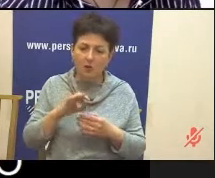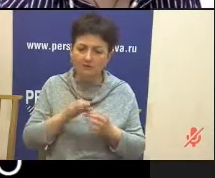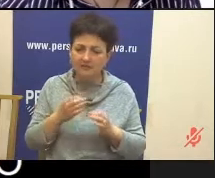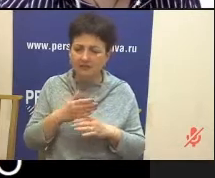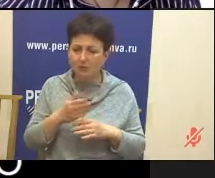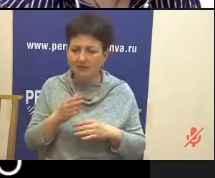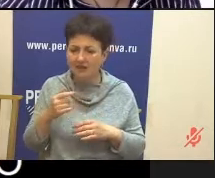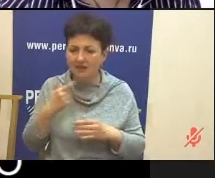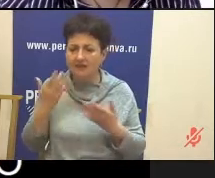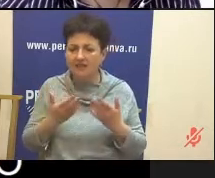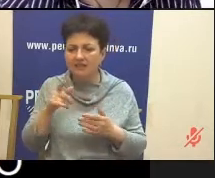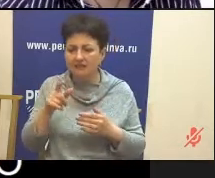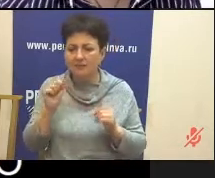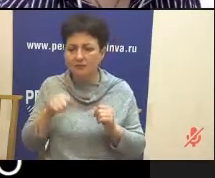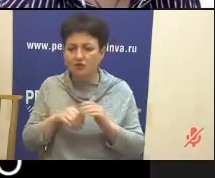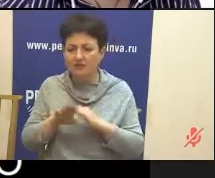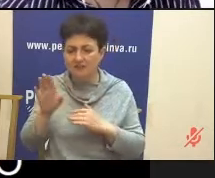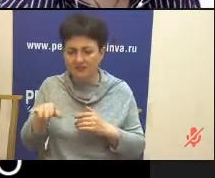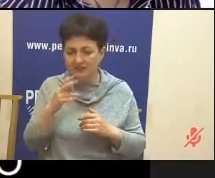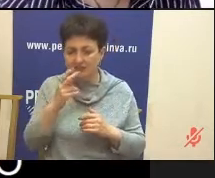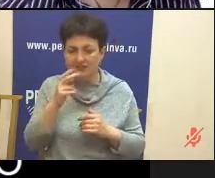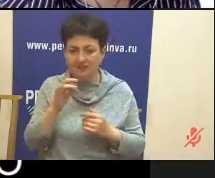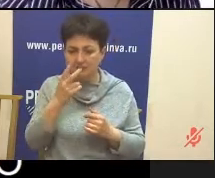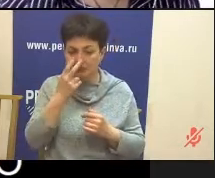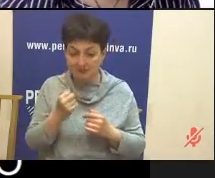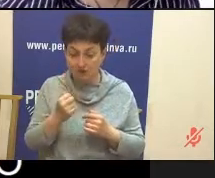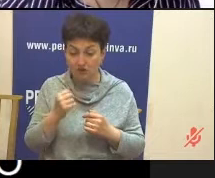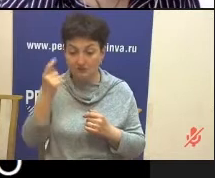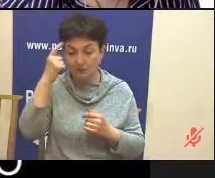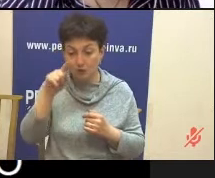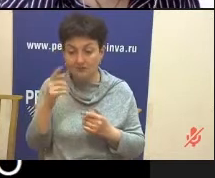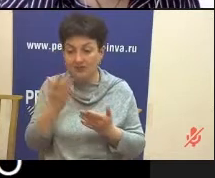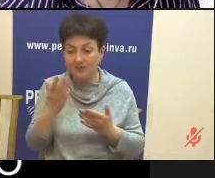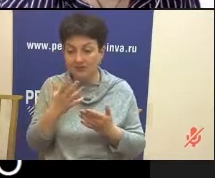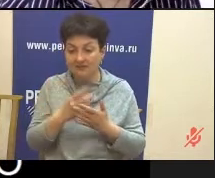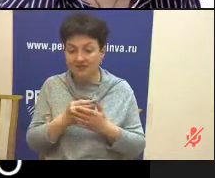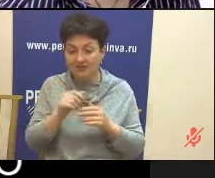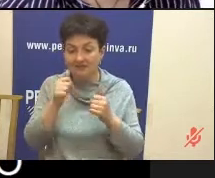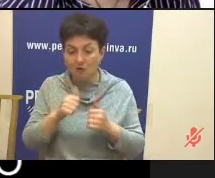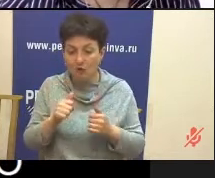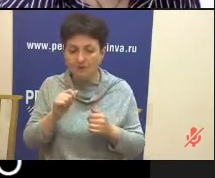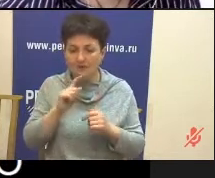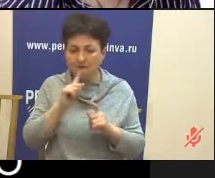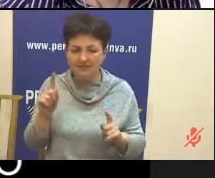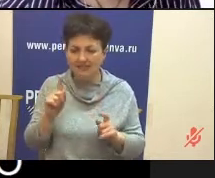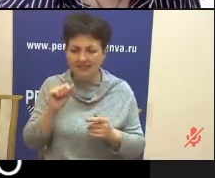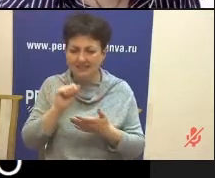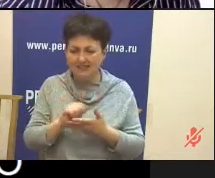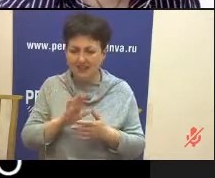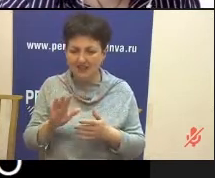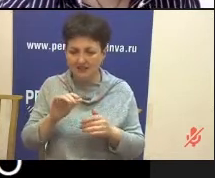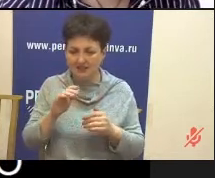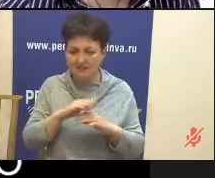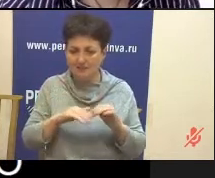действительно только про инструментарий, но мой совет, если вы можете выйти за пределы привычного и придумывать какие-то свои